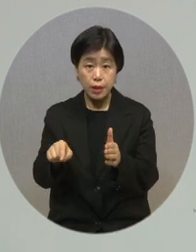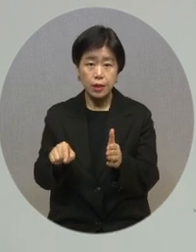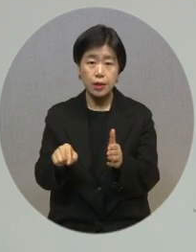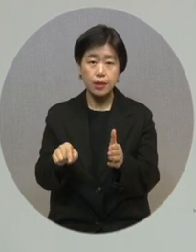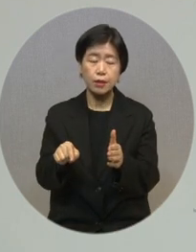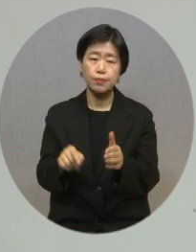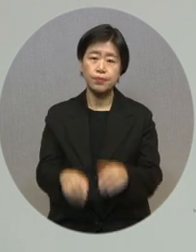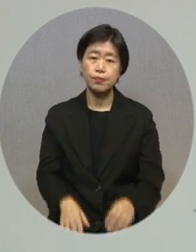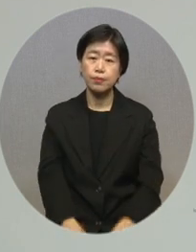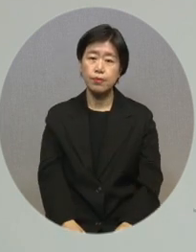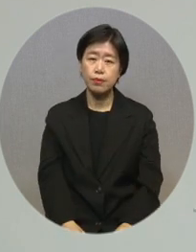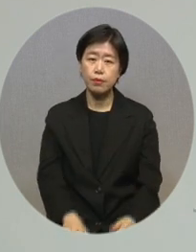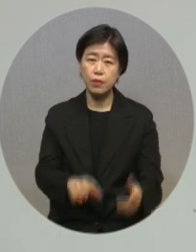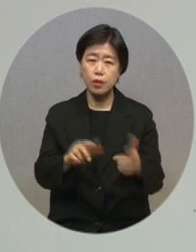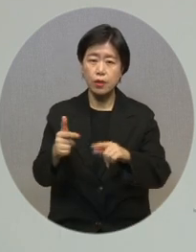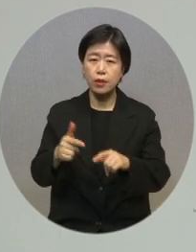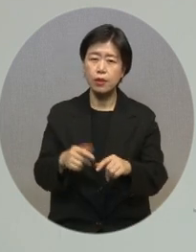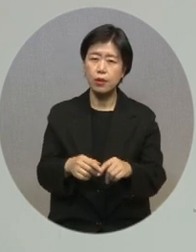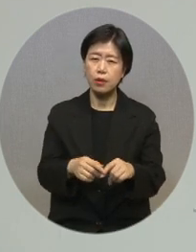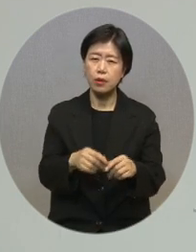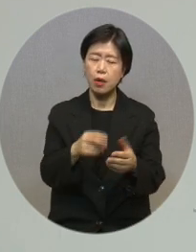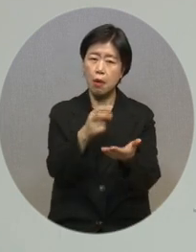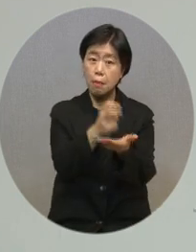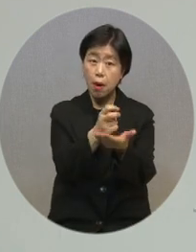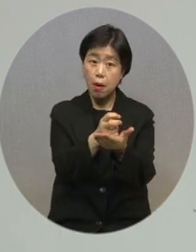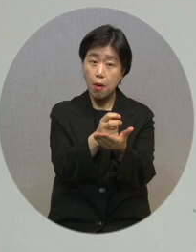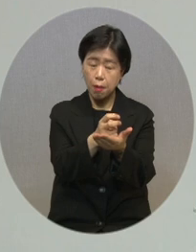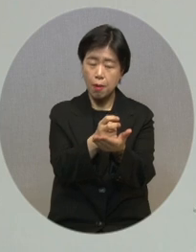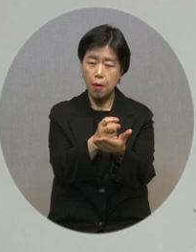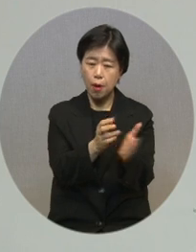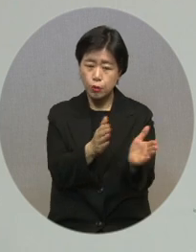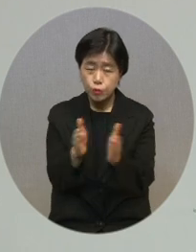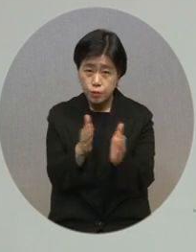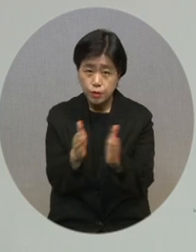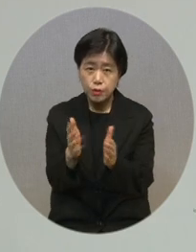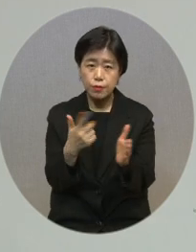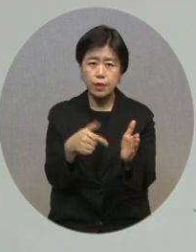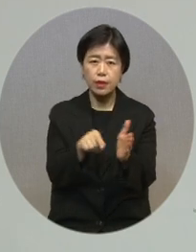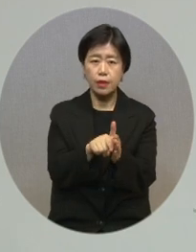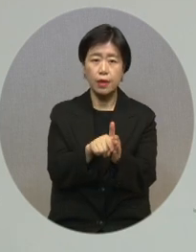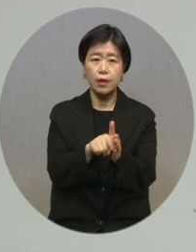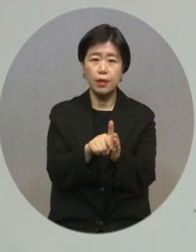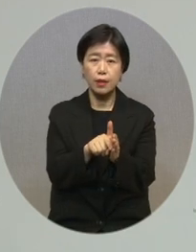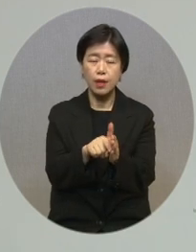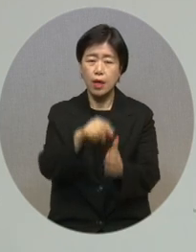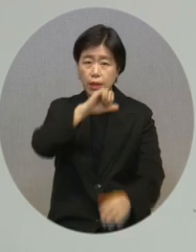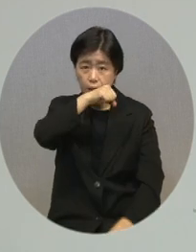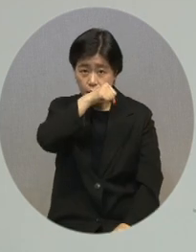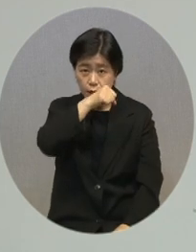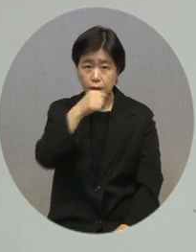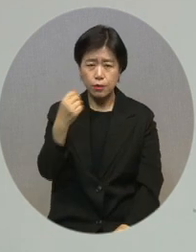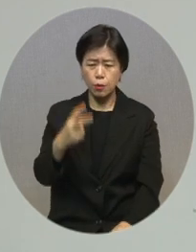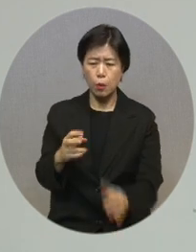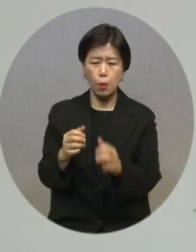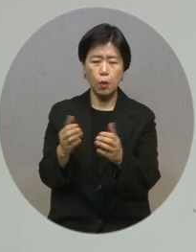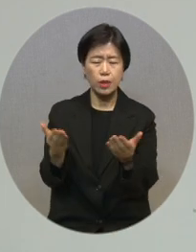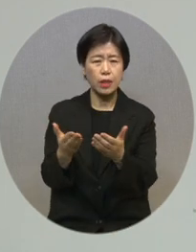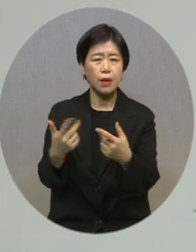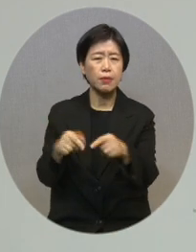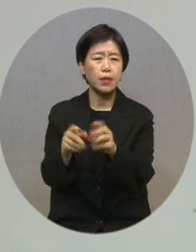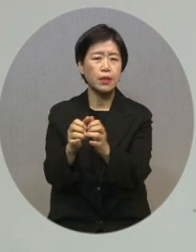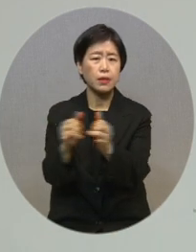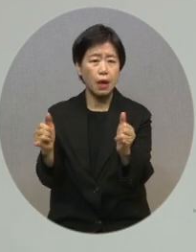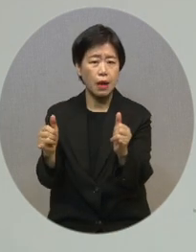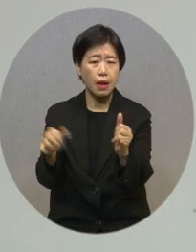예방하고 대비하기 위한 그 이 준비 인력이나 네. 그 또 그 예산이 아주 그